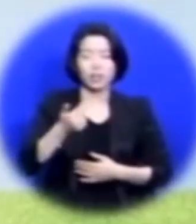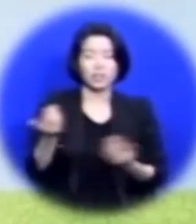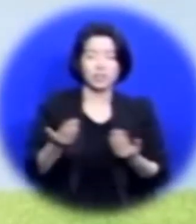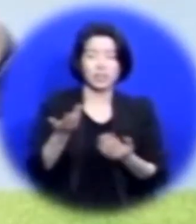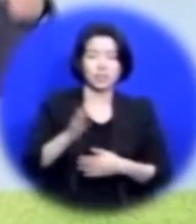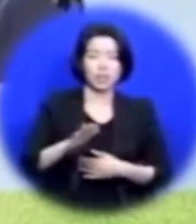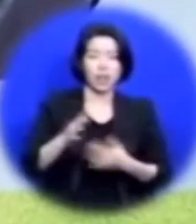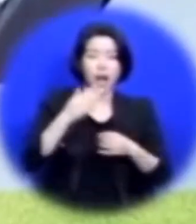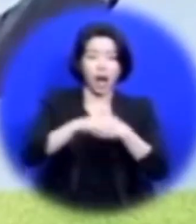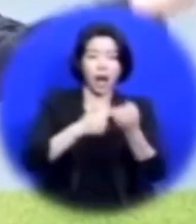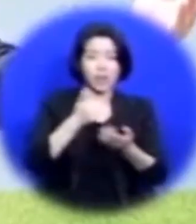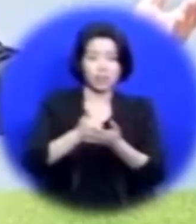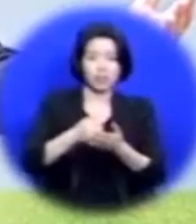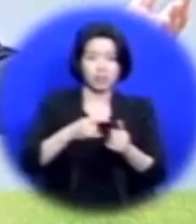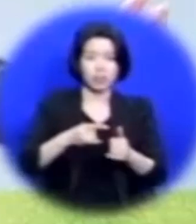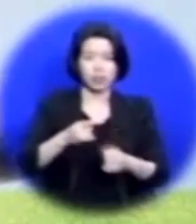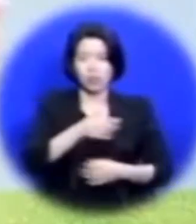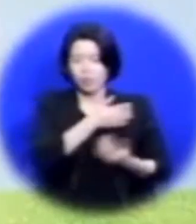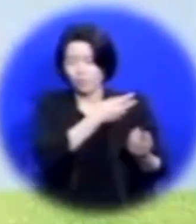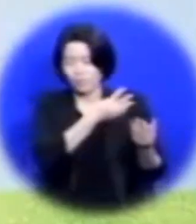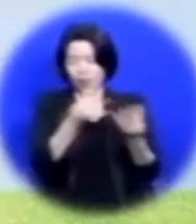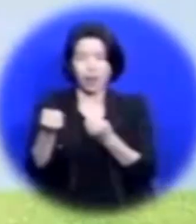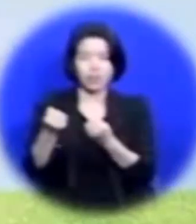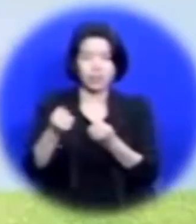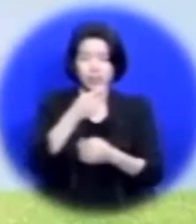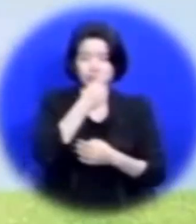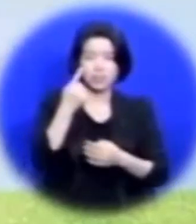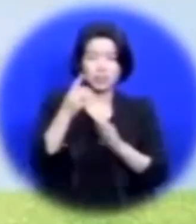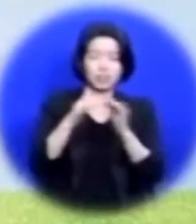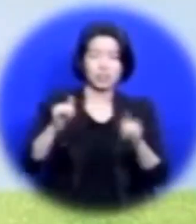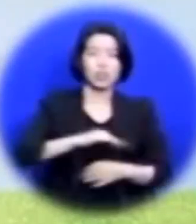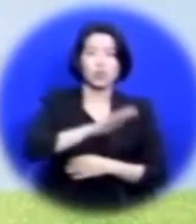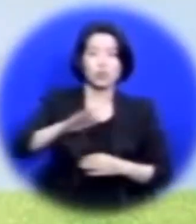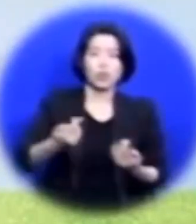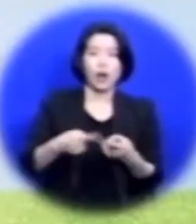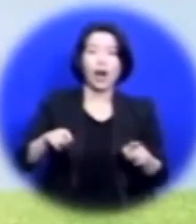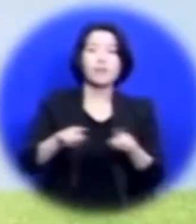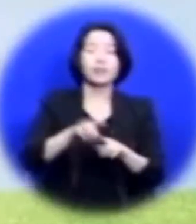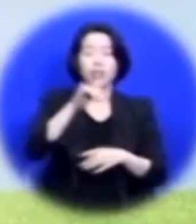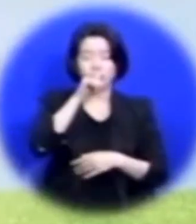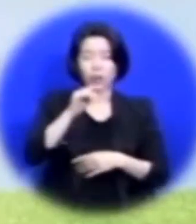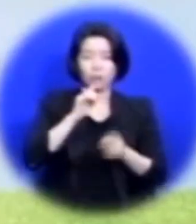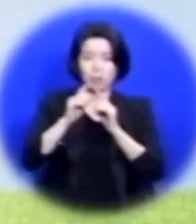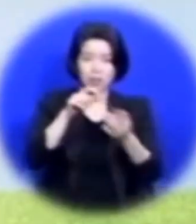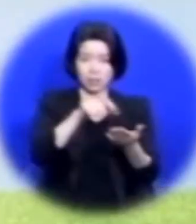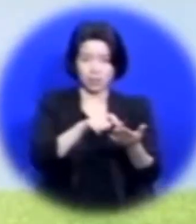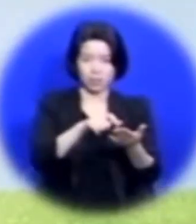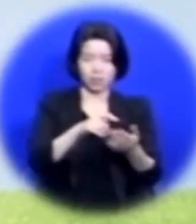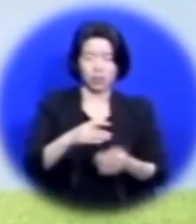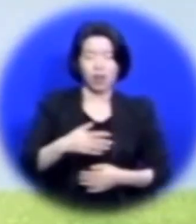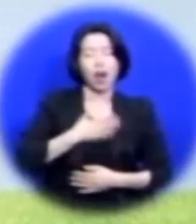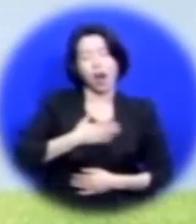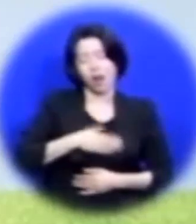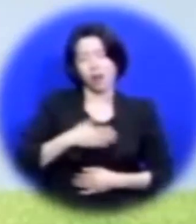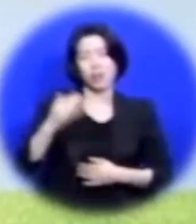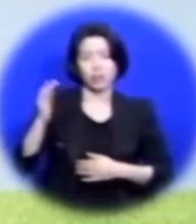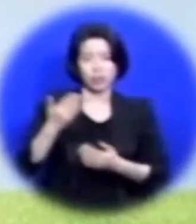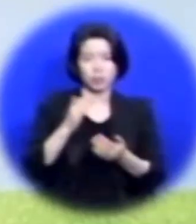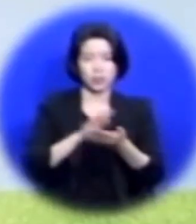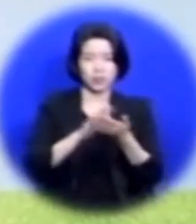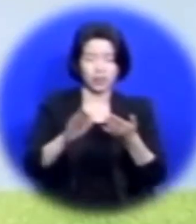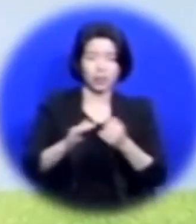허당 이 많은 증인들이 우리와 함께 있다는것 아셔야 되요 그러니까